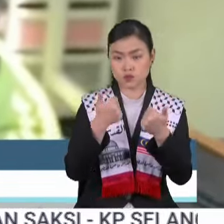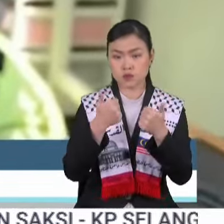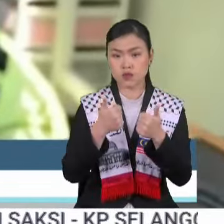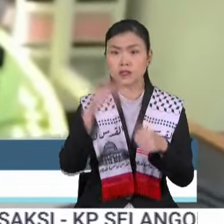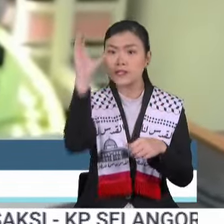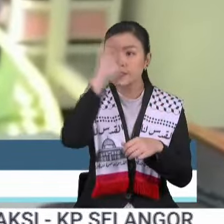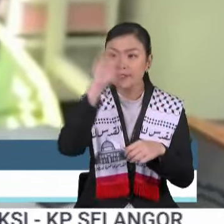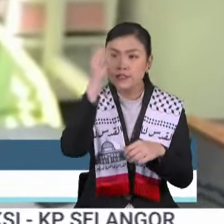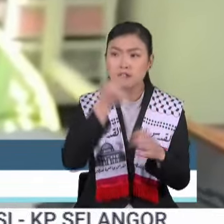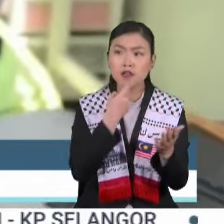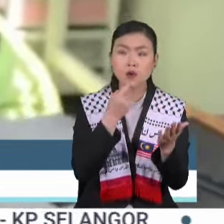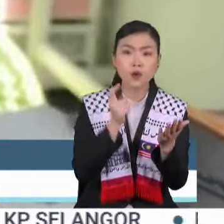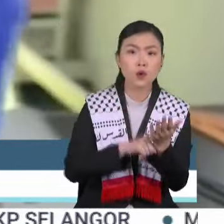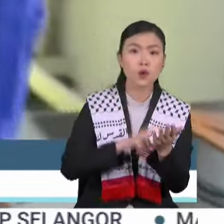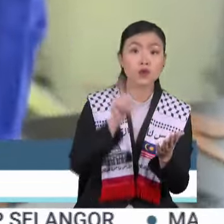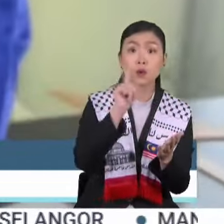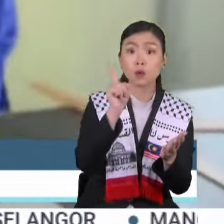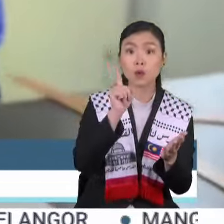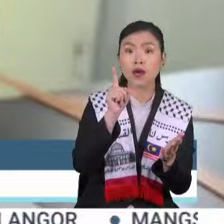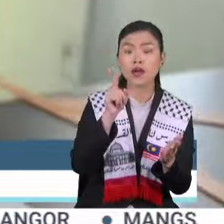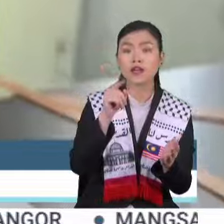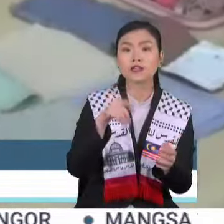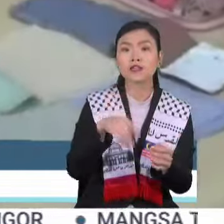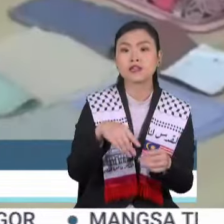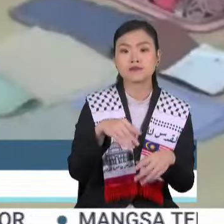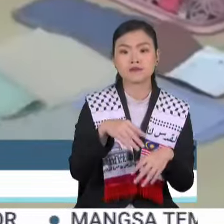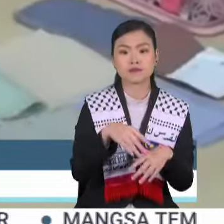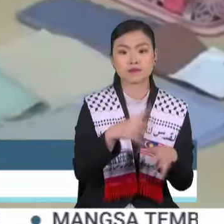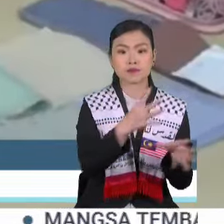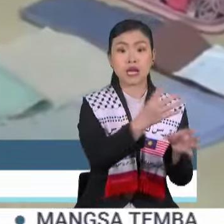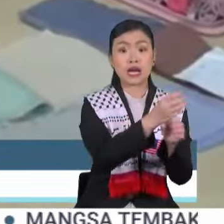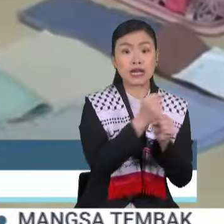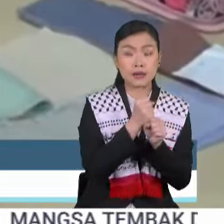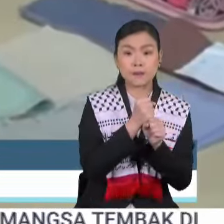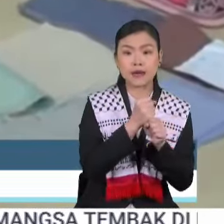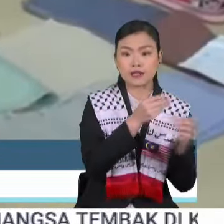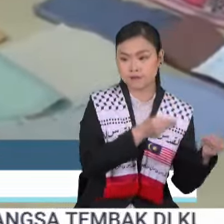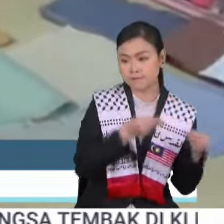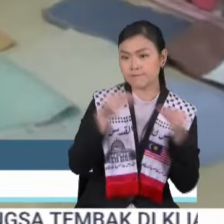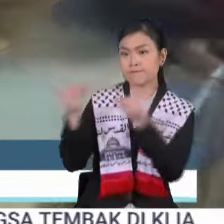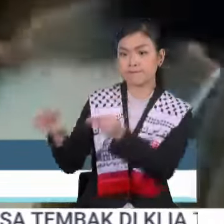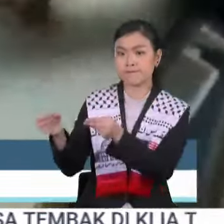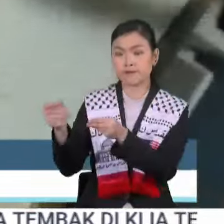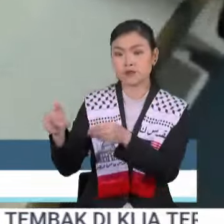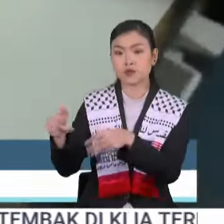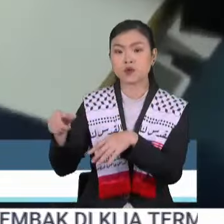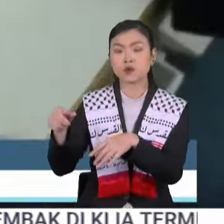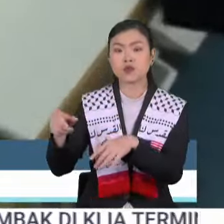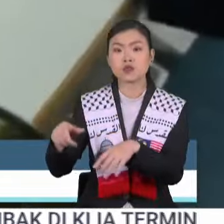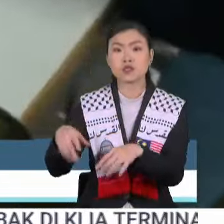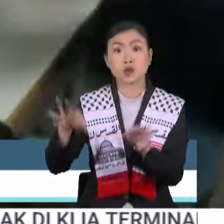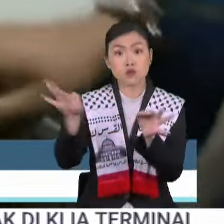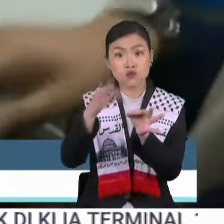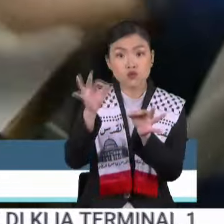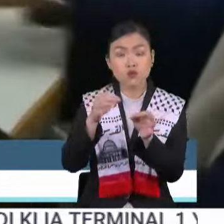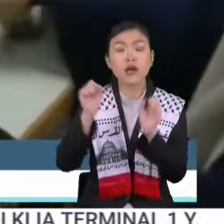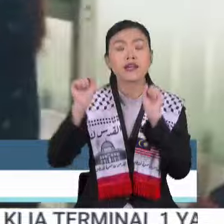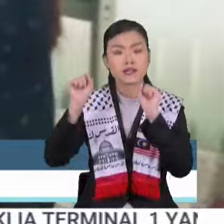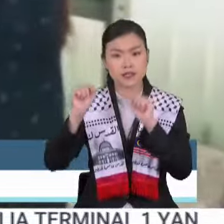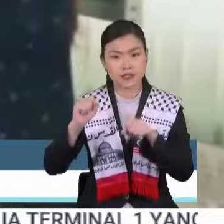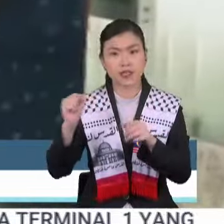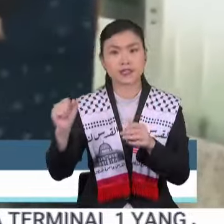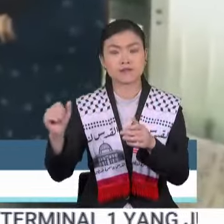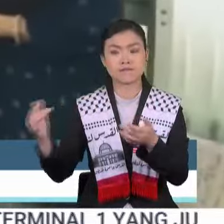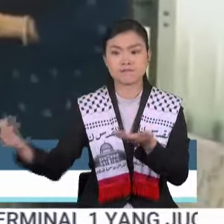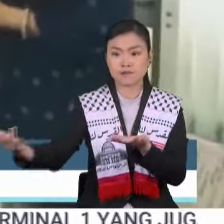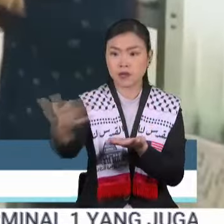order untuk mereka. Dengan order yang mereka dapat ini, dia dapat sustain, dapat income generation yang mampan. Ini yang kita